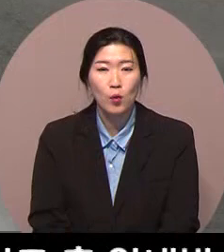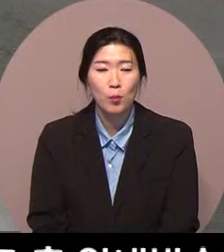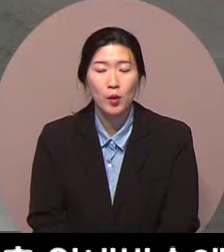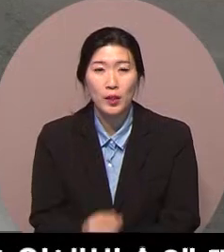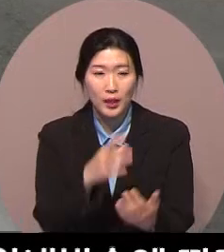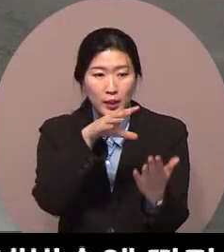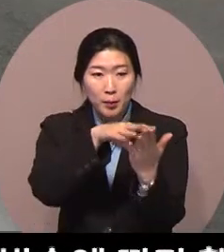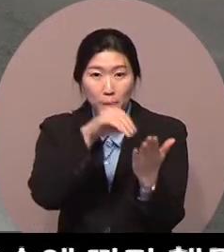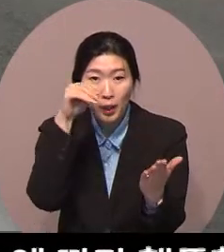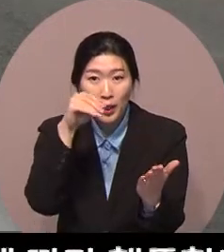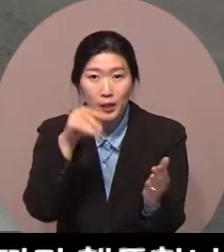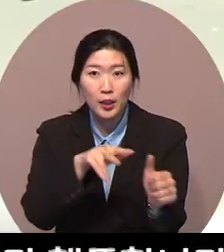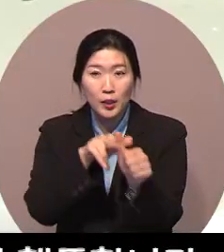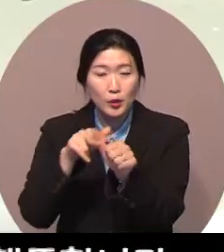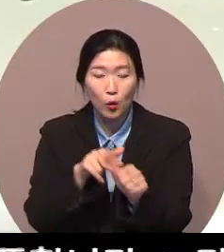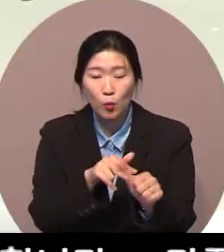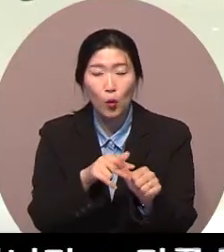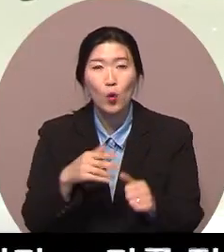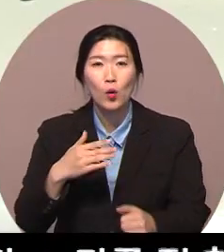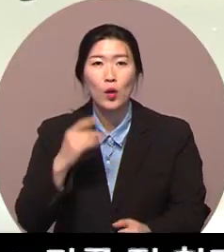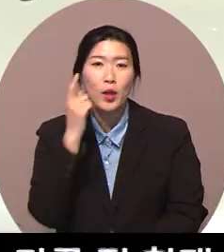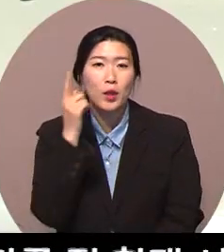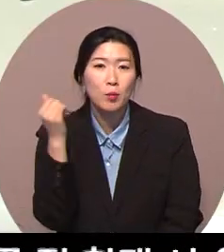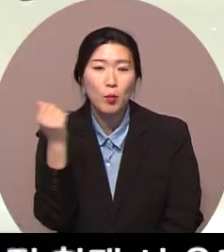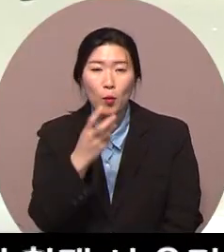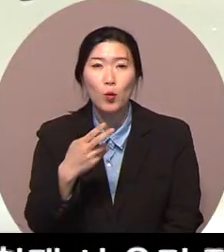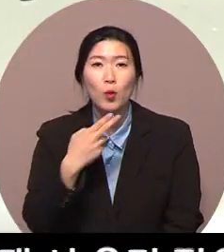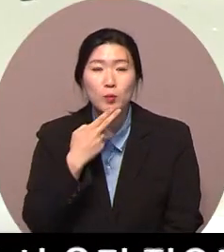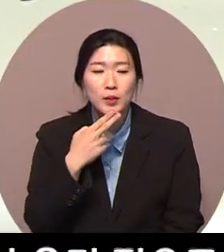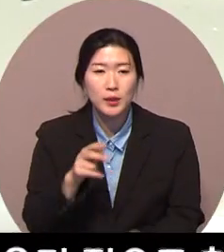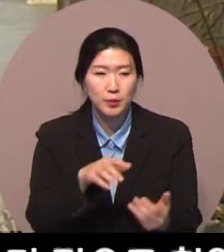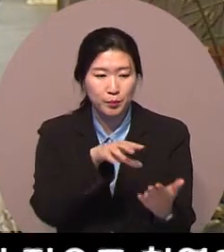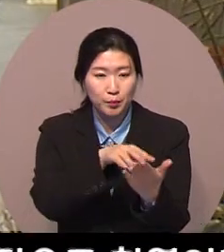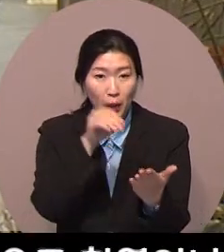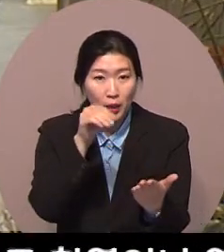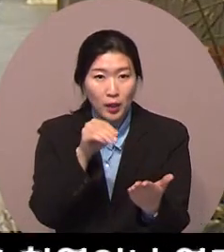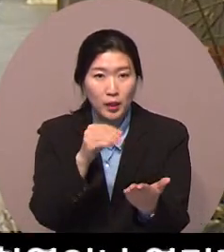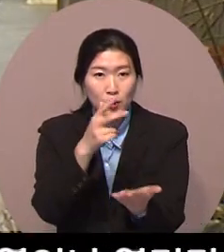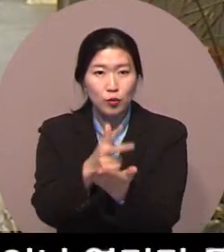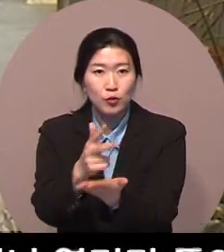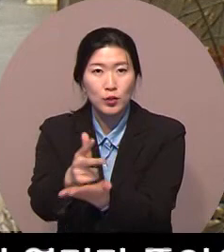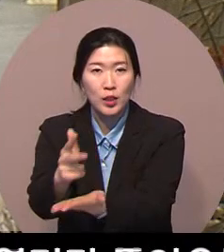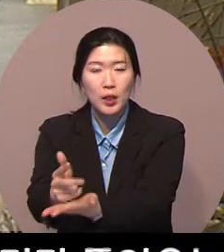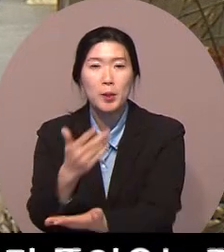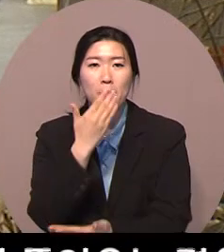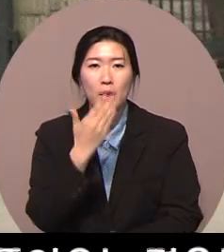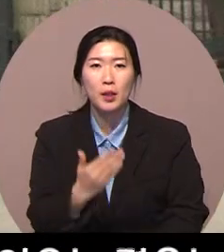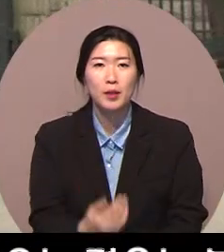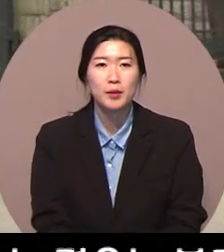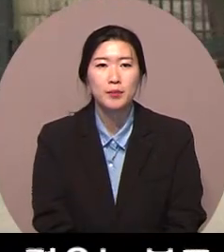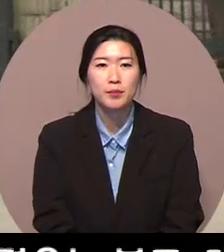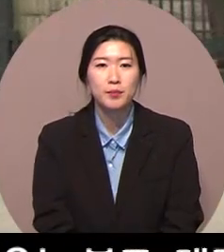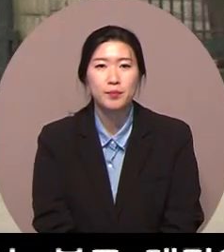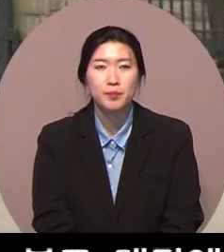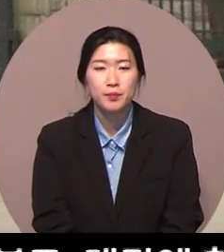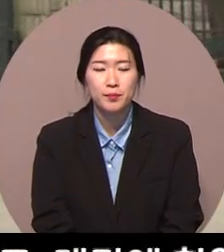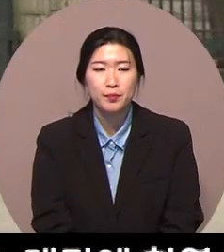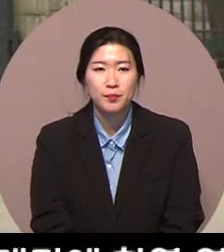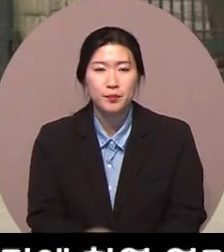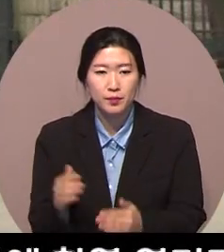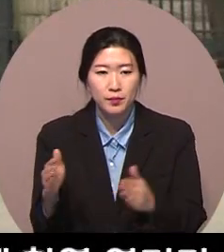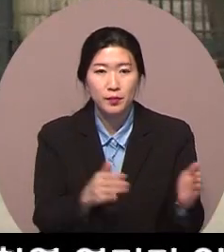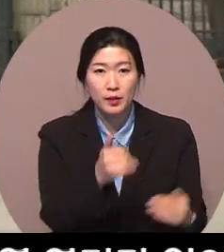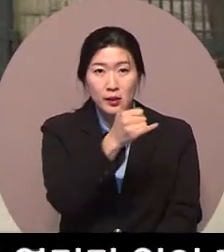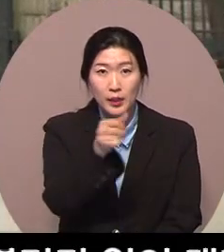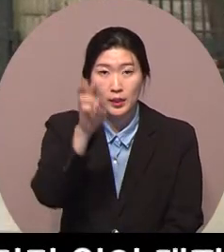QR코드를 활용해 개인정보 노출 없는 차량 주차 안심번호 서비스가 처음 시행됩니다. 세종시의